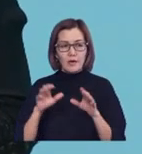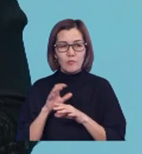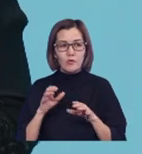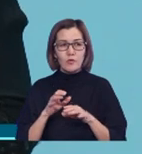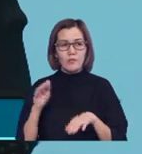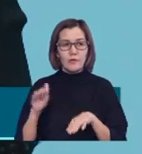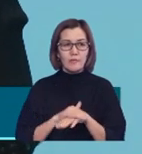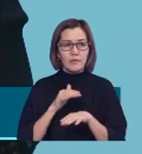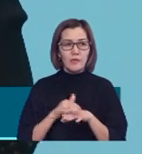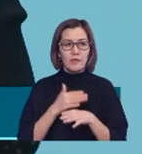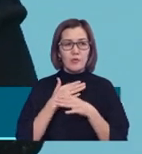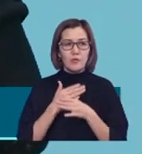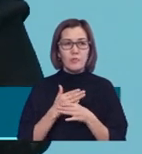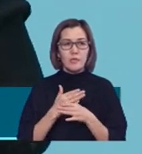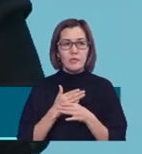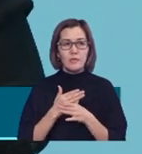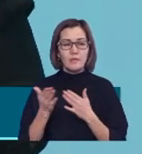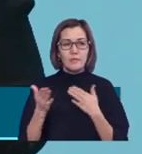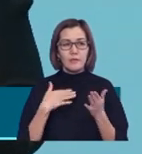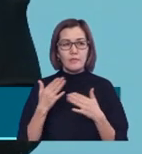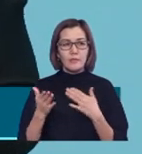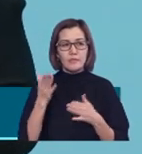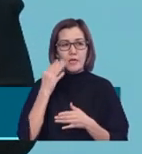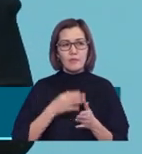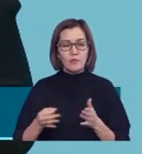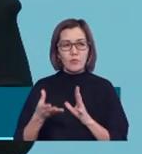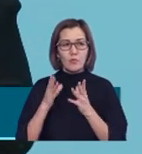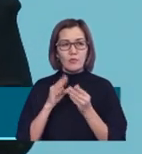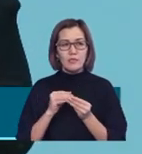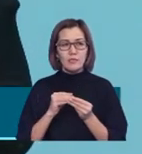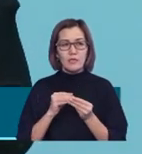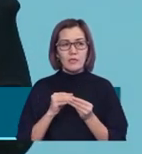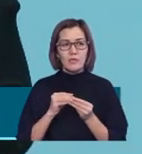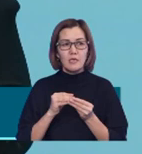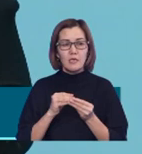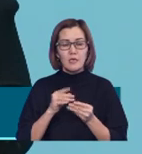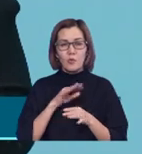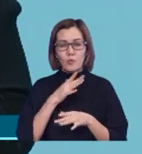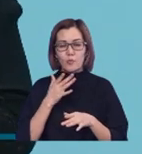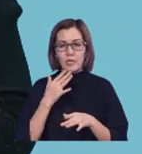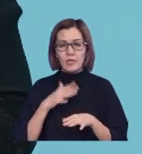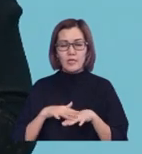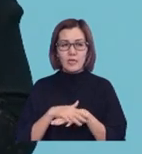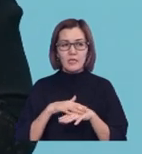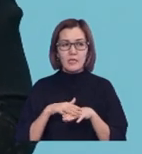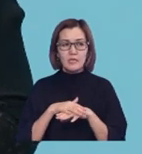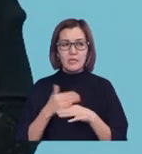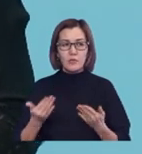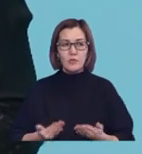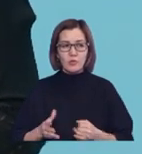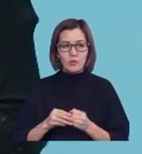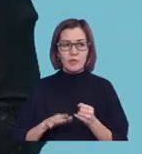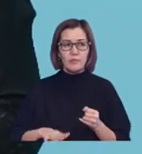достықтың бірегей атмосферасын қалыптастырды. Алматы облысы елімізде көптеген этнос өкілдері тығыз қоныстанған өңірдің